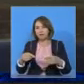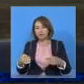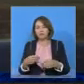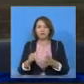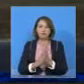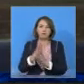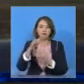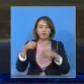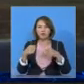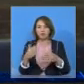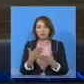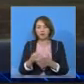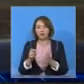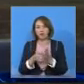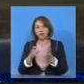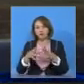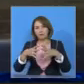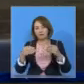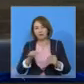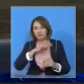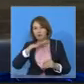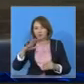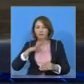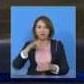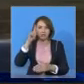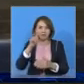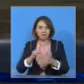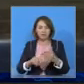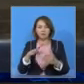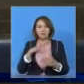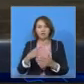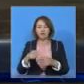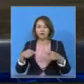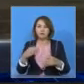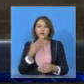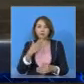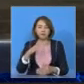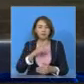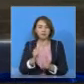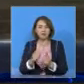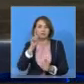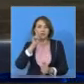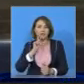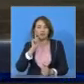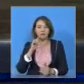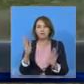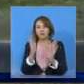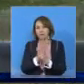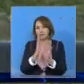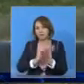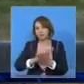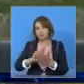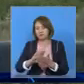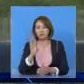түрін өсіріп саудалаймыз. Қауын, қарбыз мол шығады деген сенім бар. Өз өніміміз әрдайым сұраныста. Дәмді әрі табиғи.